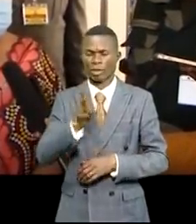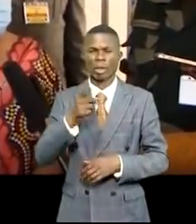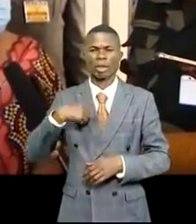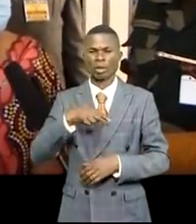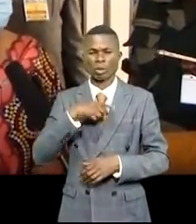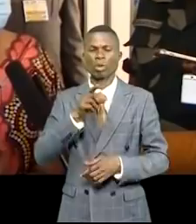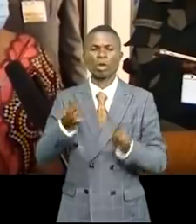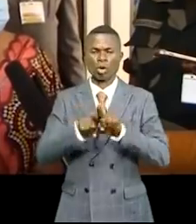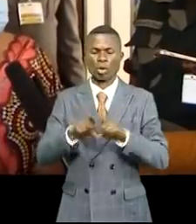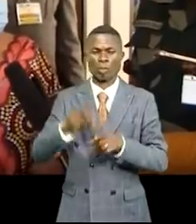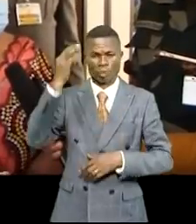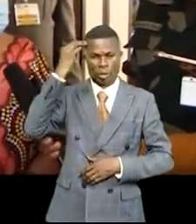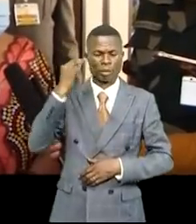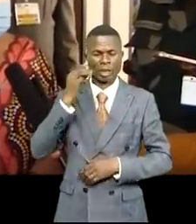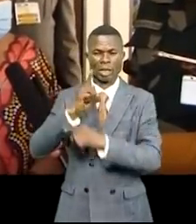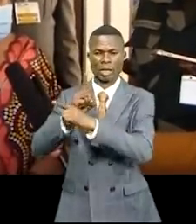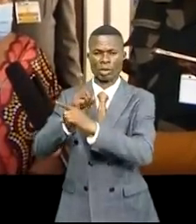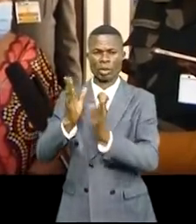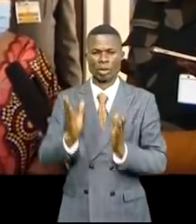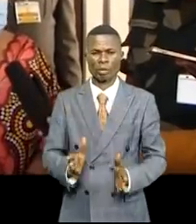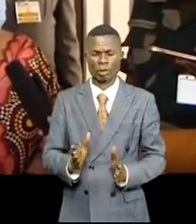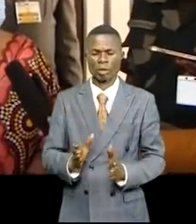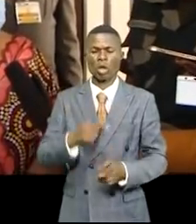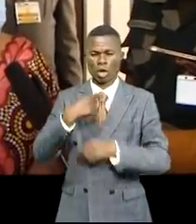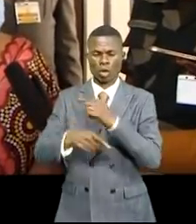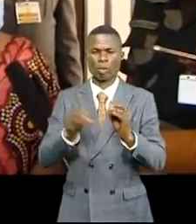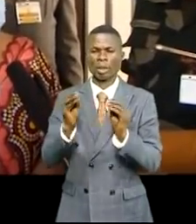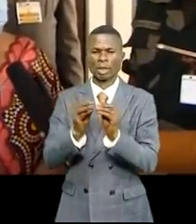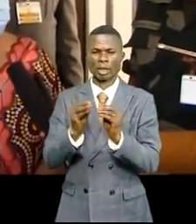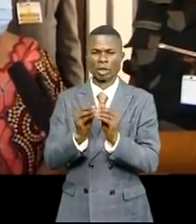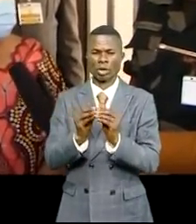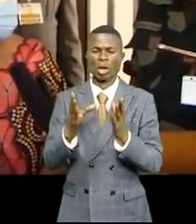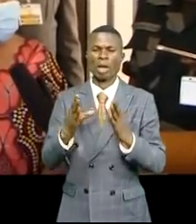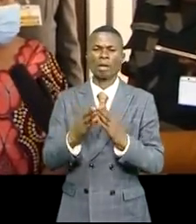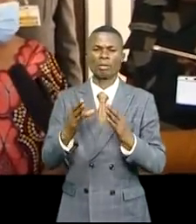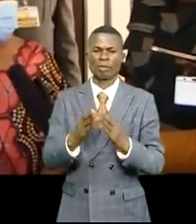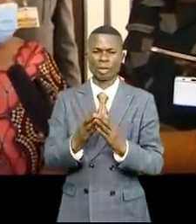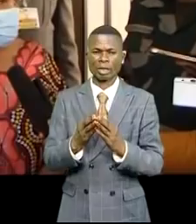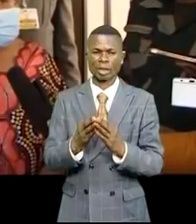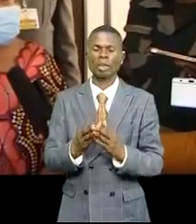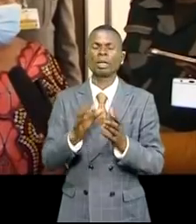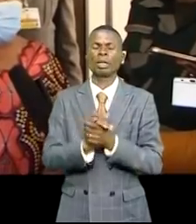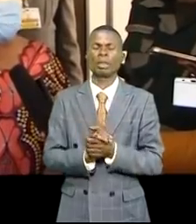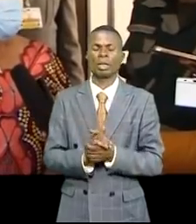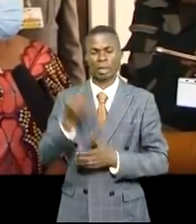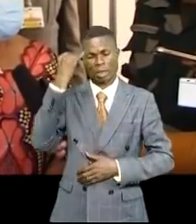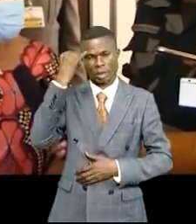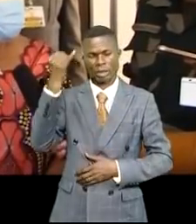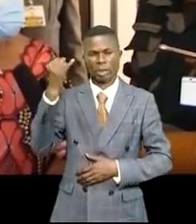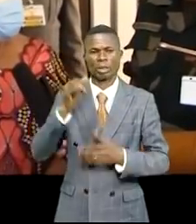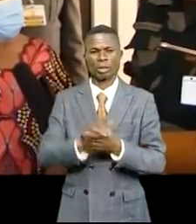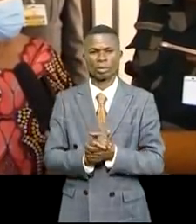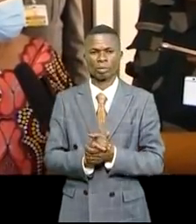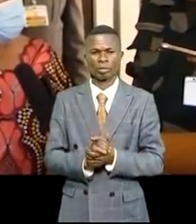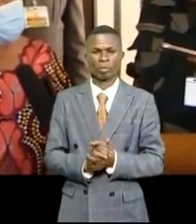tant que ministre de la Défense, commencé notre réunion en bilatéral avec la